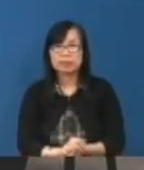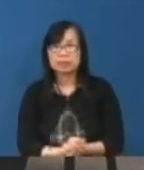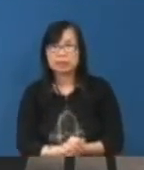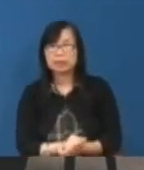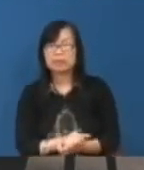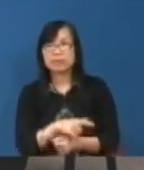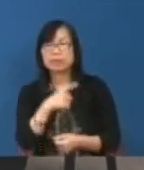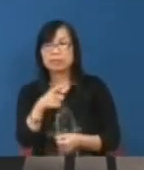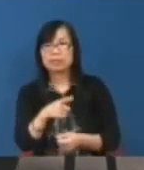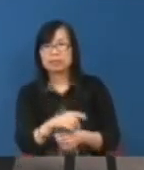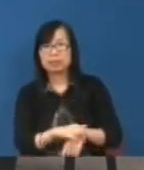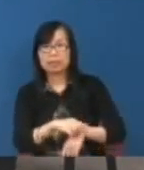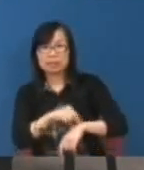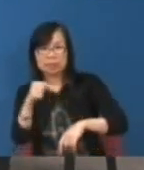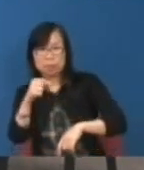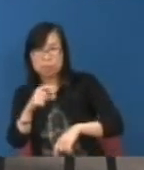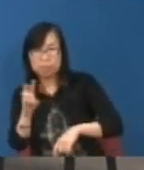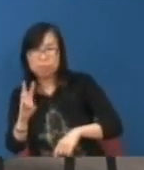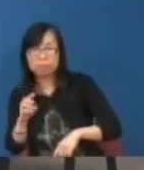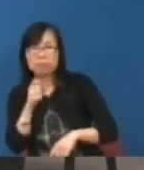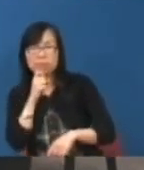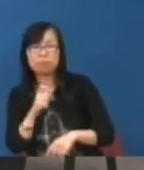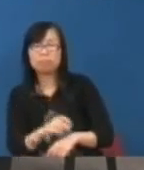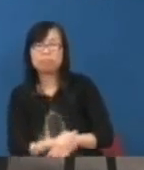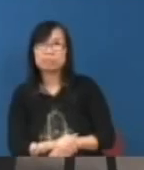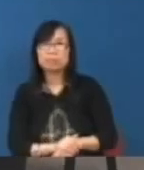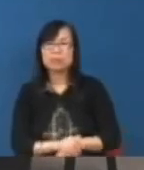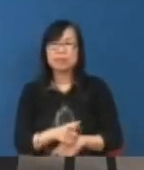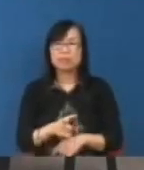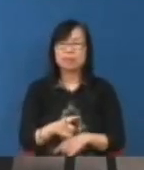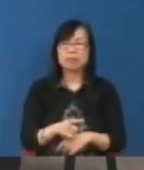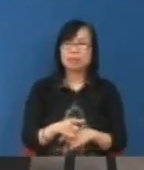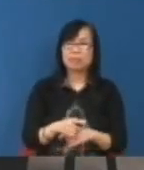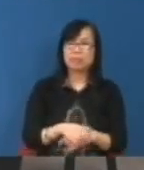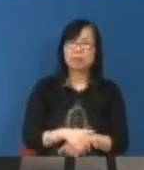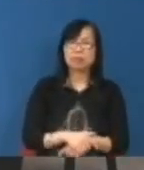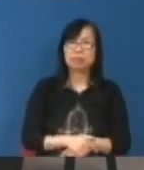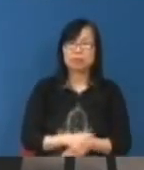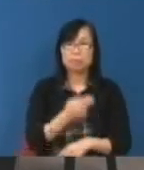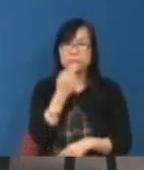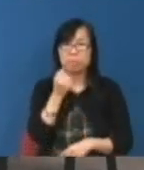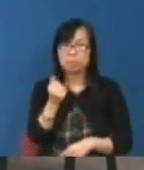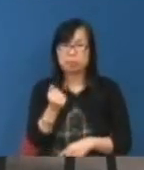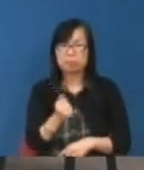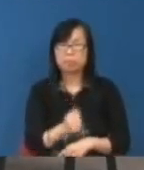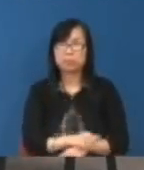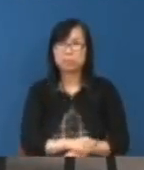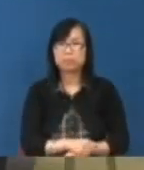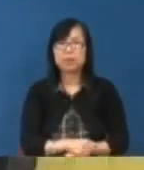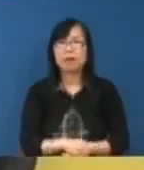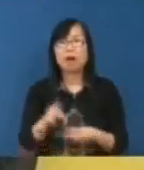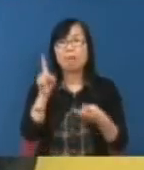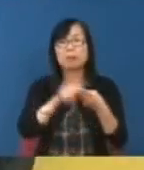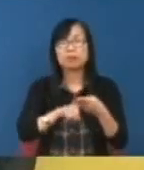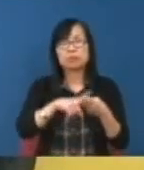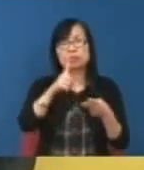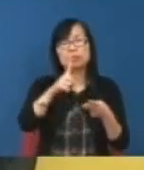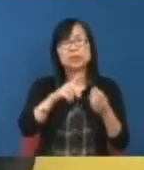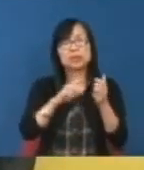有。大抽同小抽啊，真係你抽得比較抽 少。咁民主黨即係始終贏翻一次嘅，